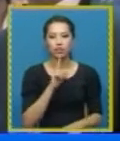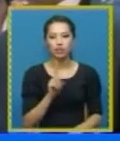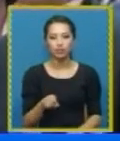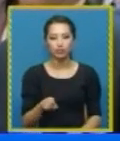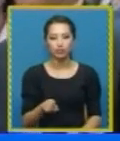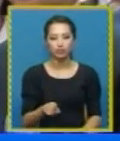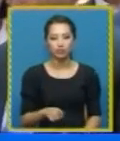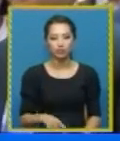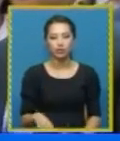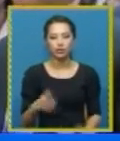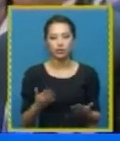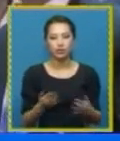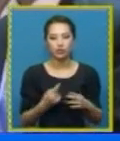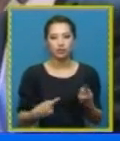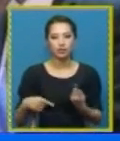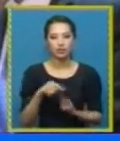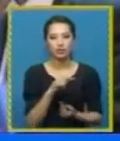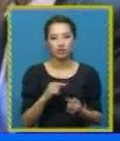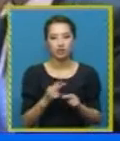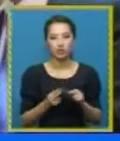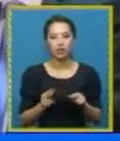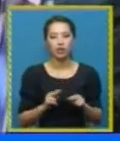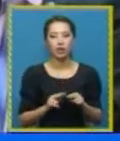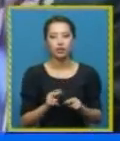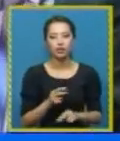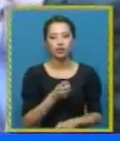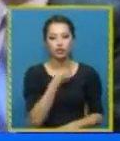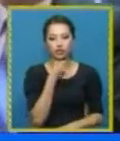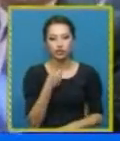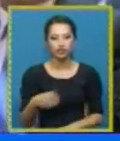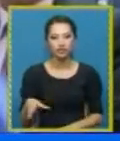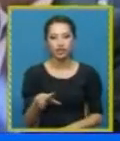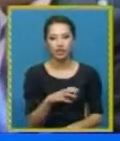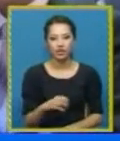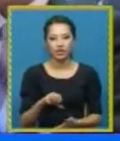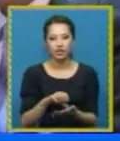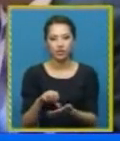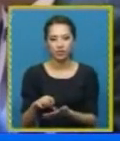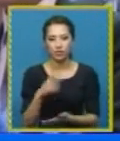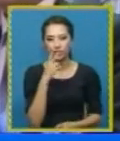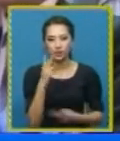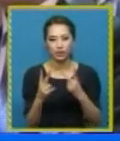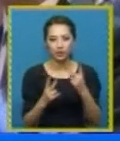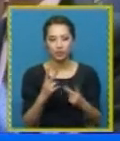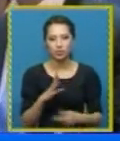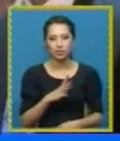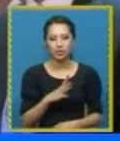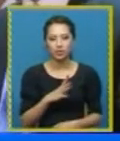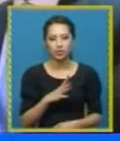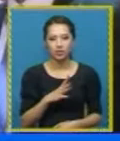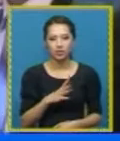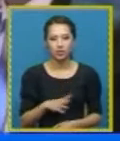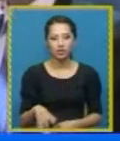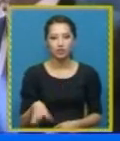енді ассамблеяда мүшелерсіздер, ақсақалдарсыздар, мәшһүрсіздер, елдің арасына түсіндіріп,